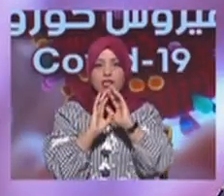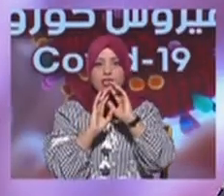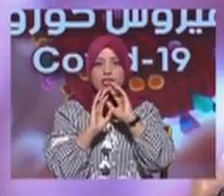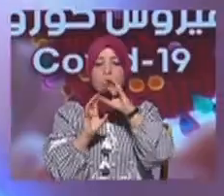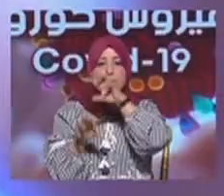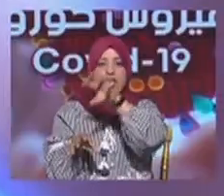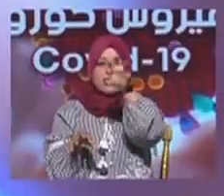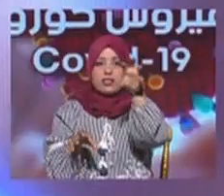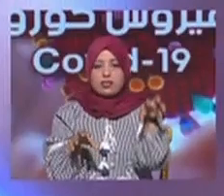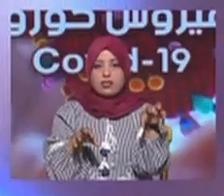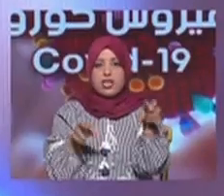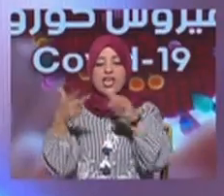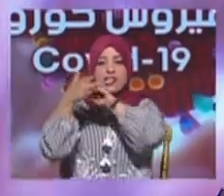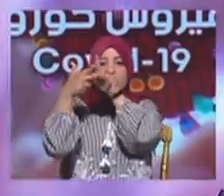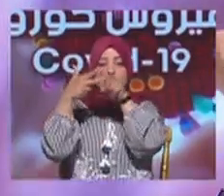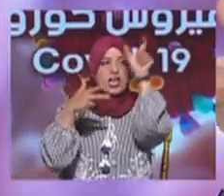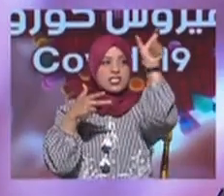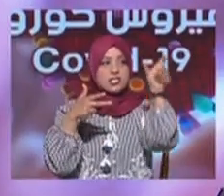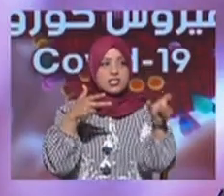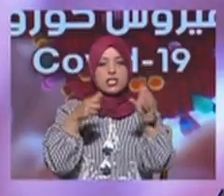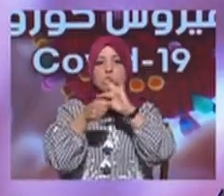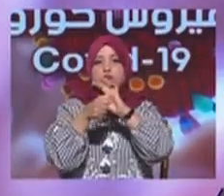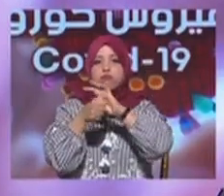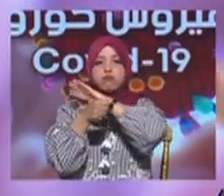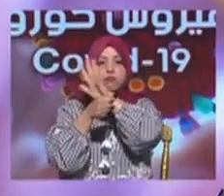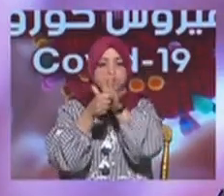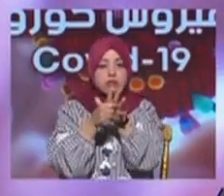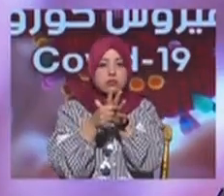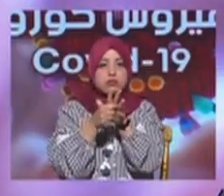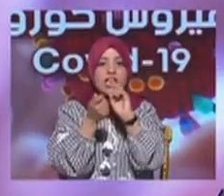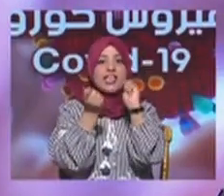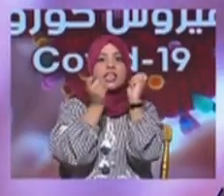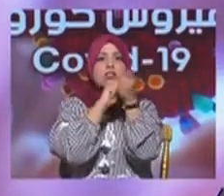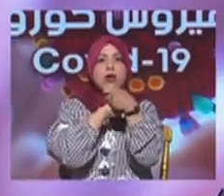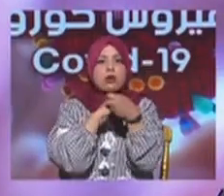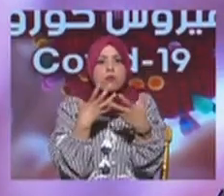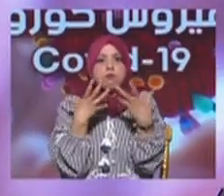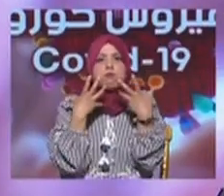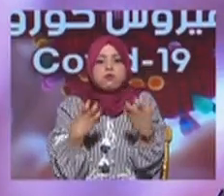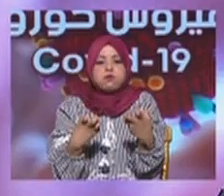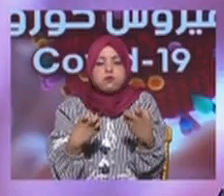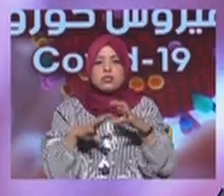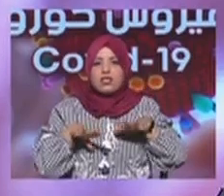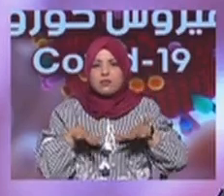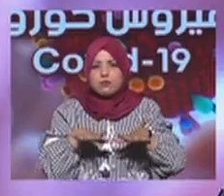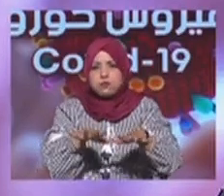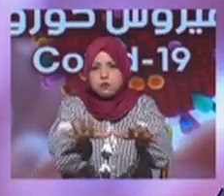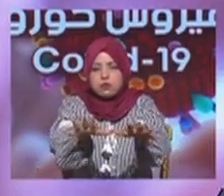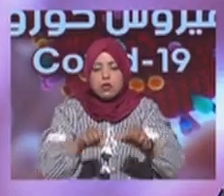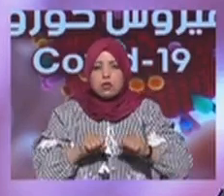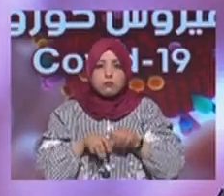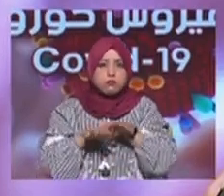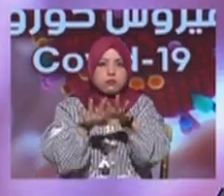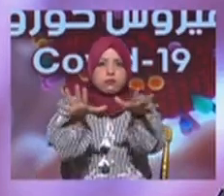فما يعني يوريك لا ميوتاسيون نتاعو، معناها تغيره كبير برشا، معناها ما يزيدش انتشار سرعته، انتشاره